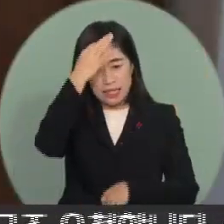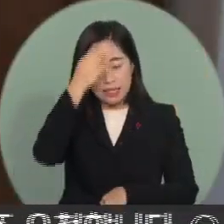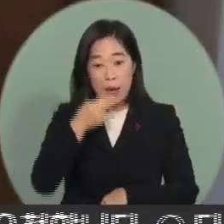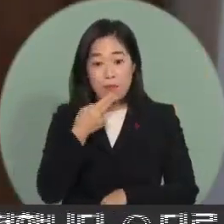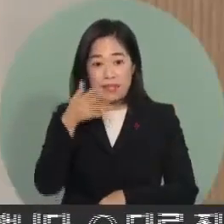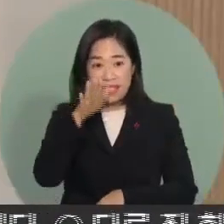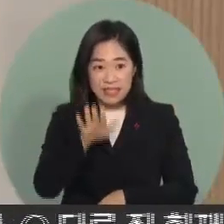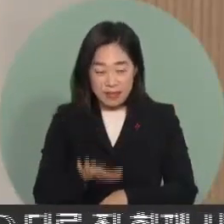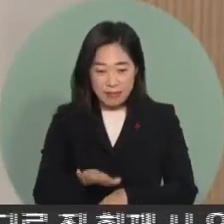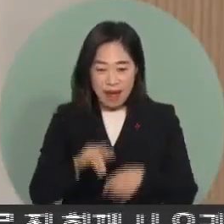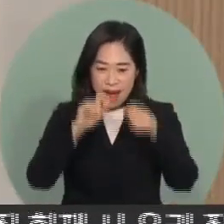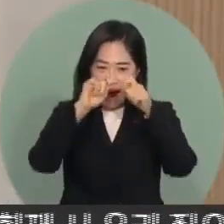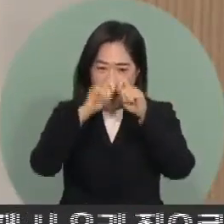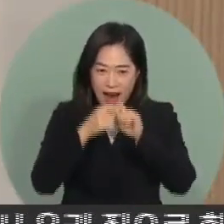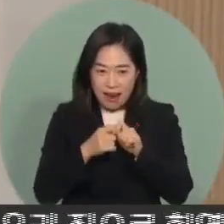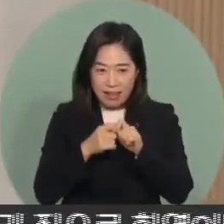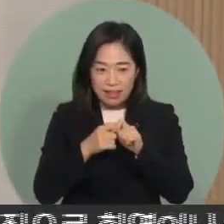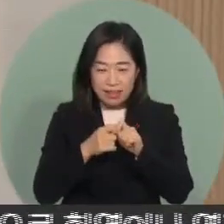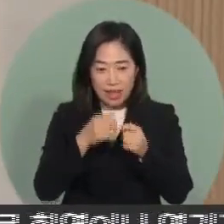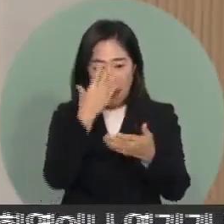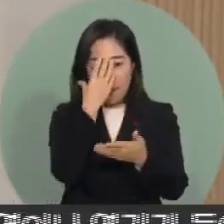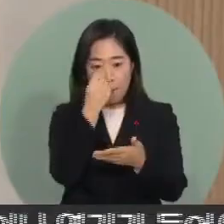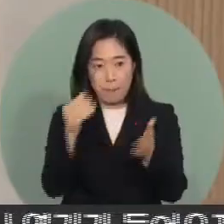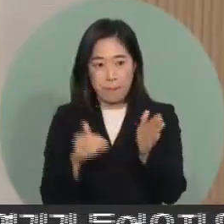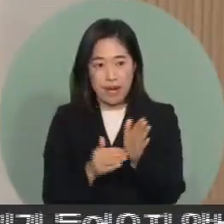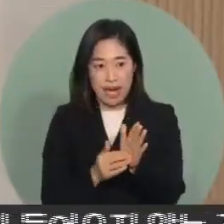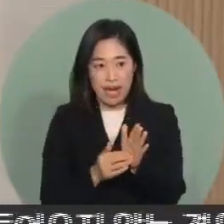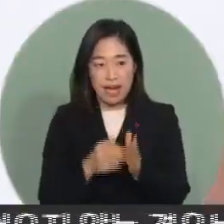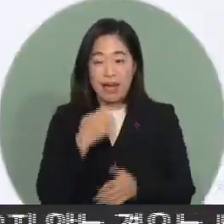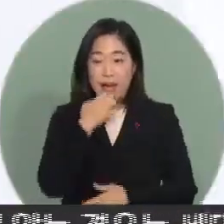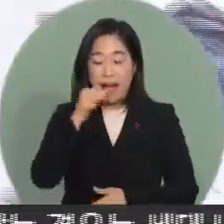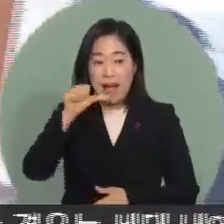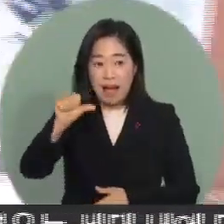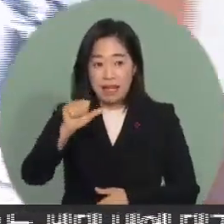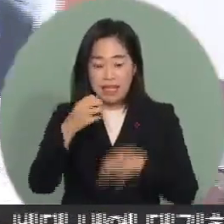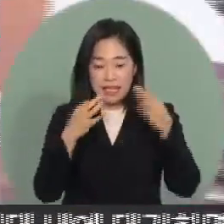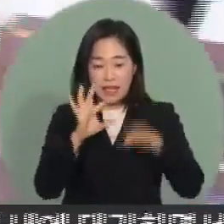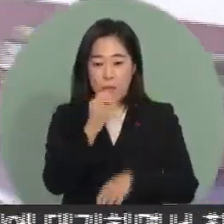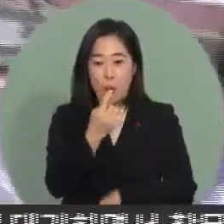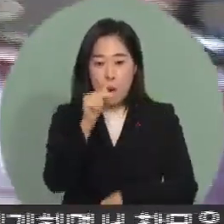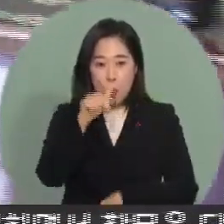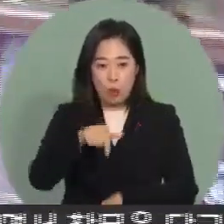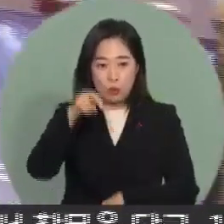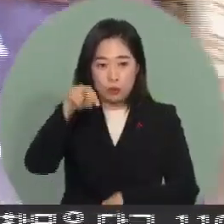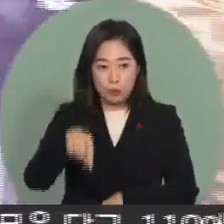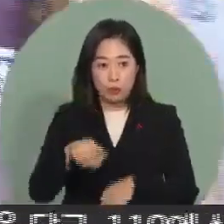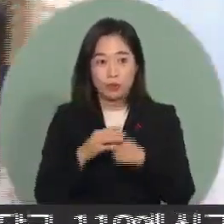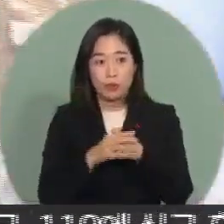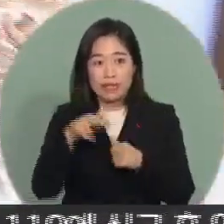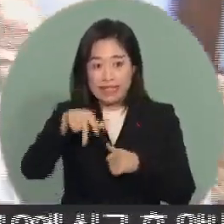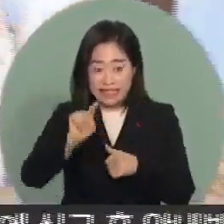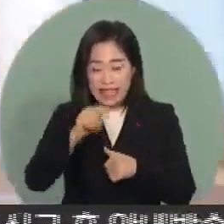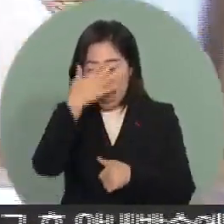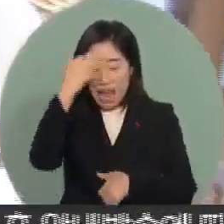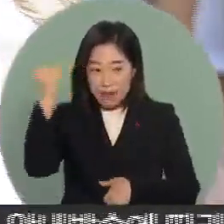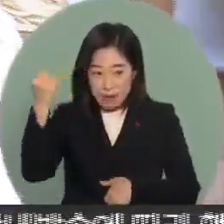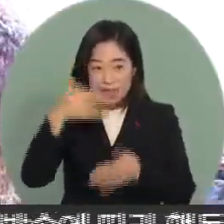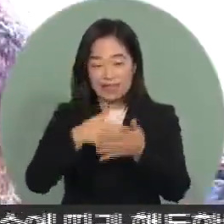섬세하고 정교한 선들이 눈에 띕니다. 95 김옥자 할머니의 손끝에서 탄생한